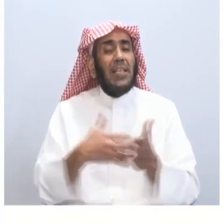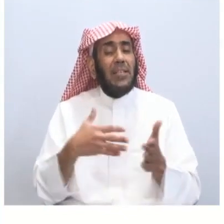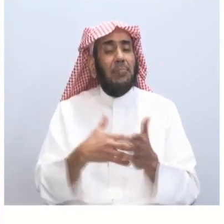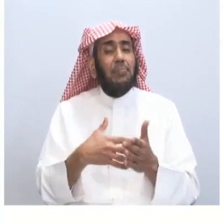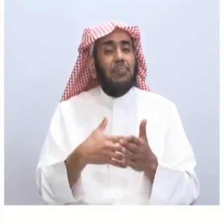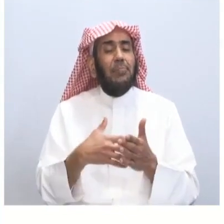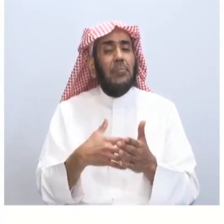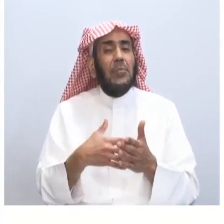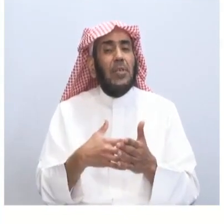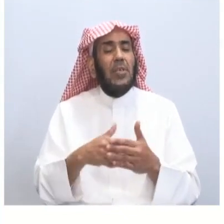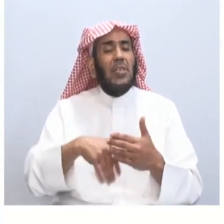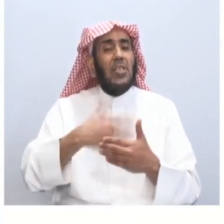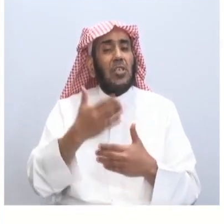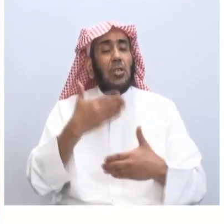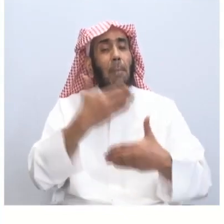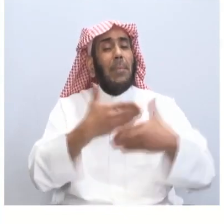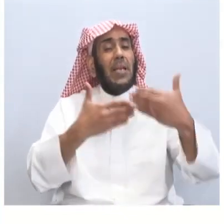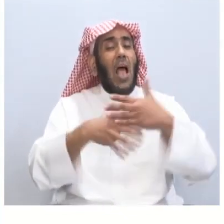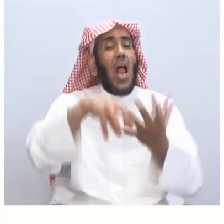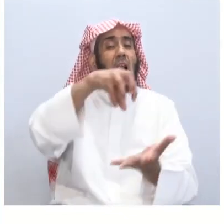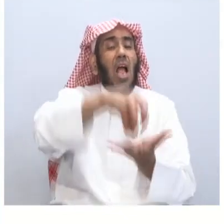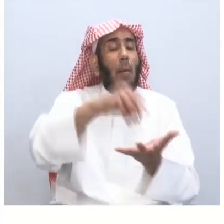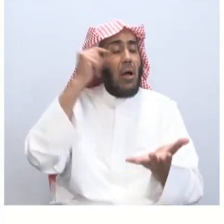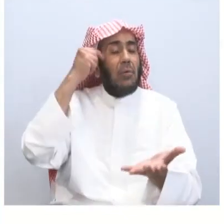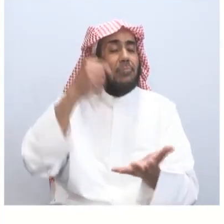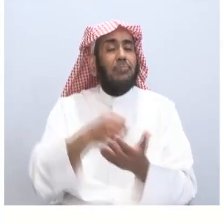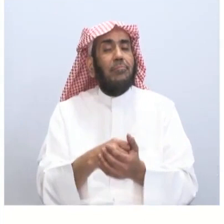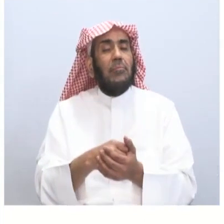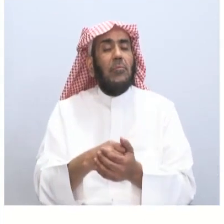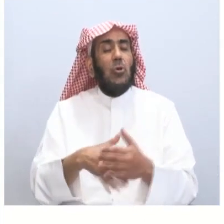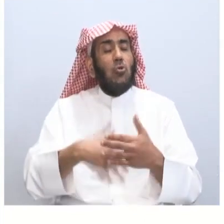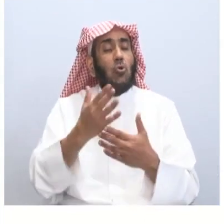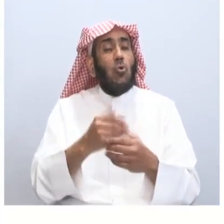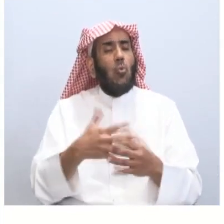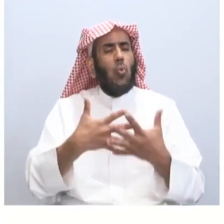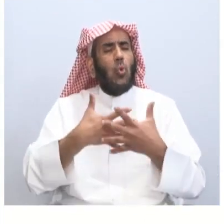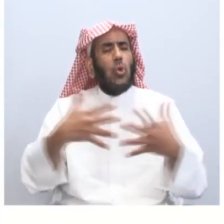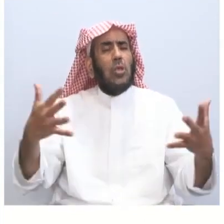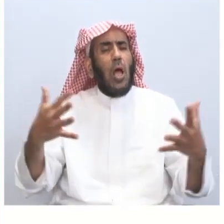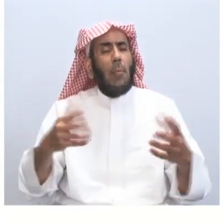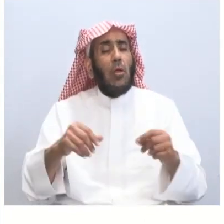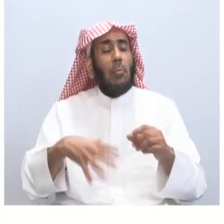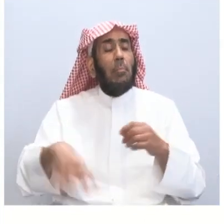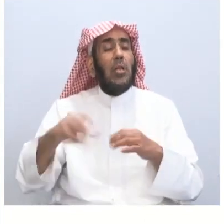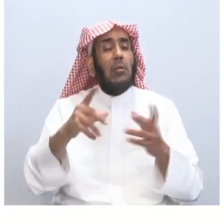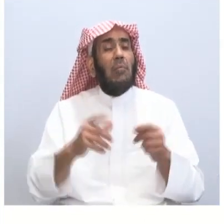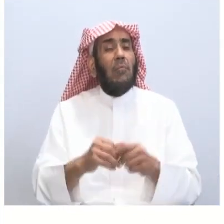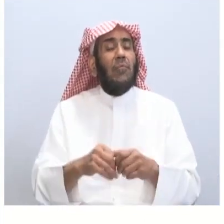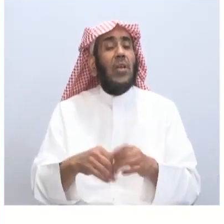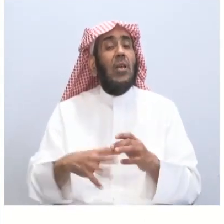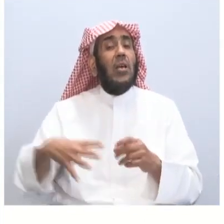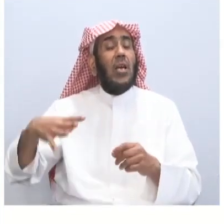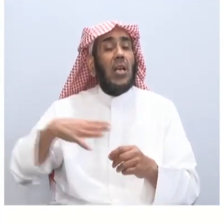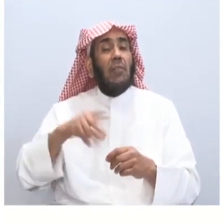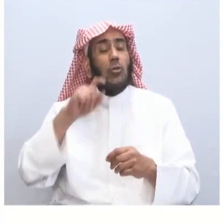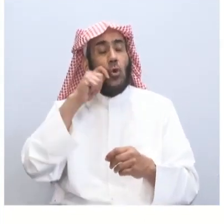بحادثه تجديد بناء الكعبه وتساء مساحه بلاد الاسلاميه في خلافه عمر